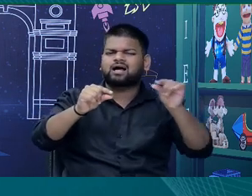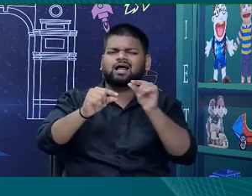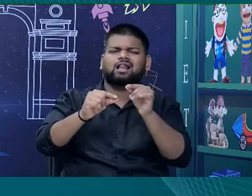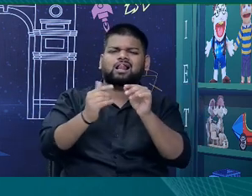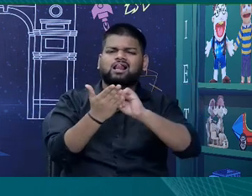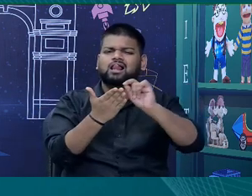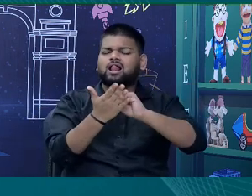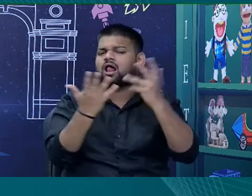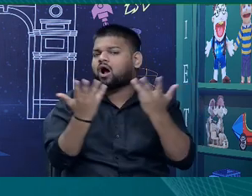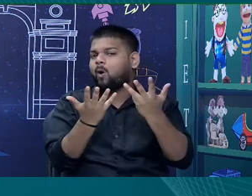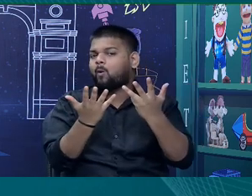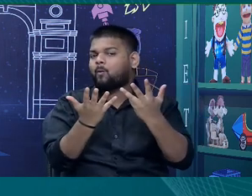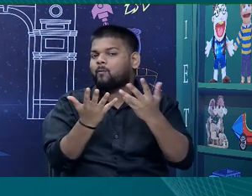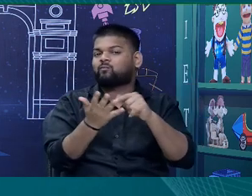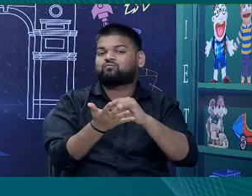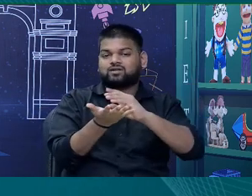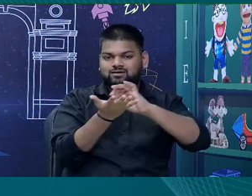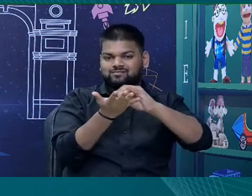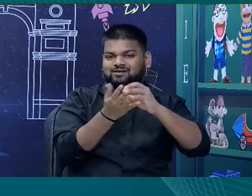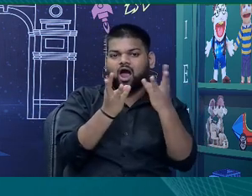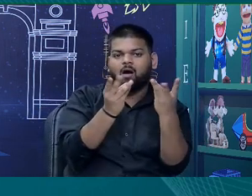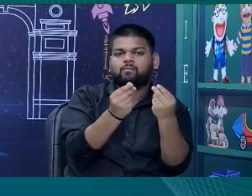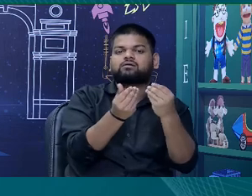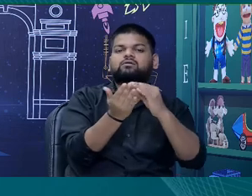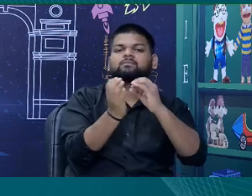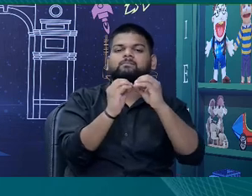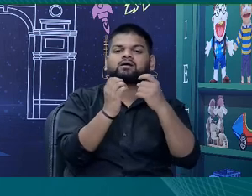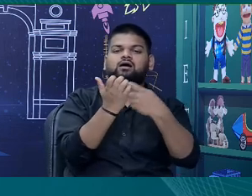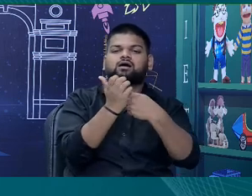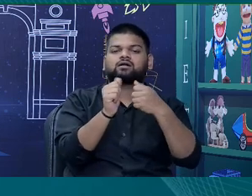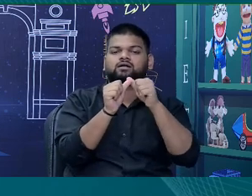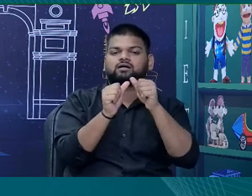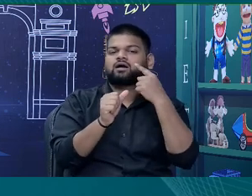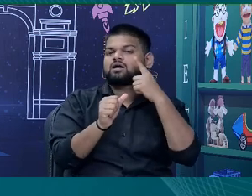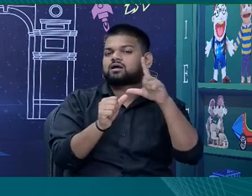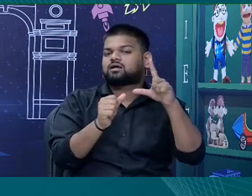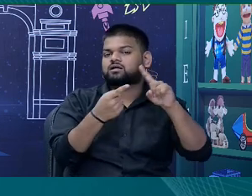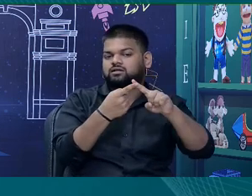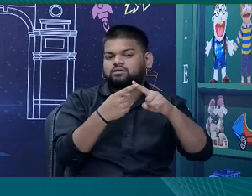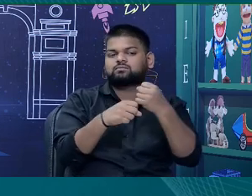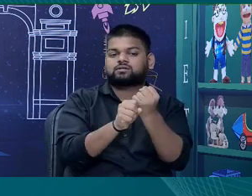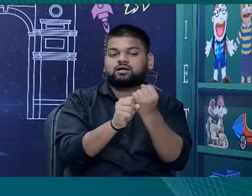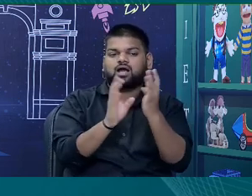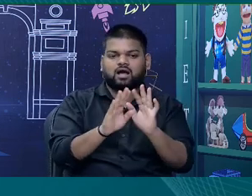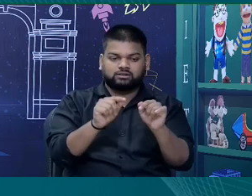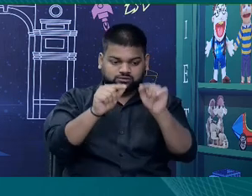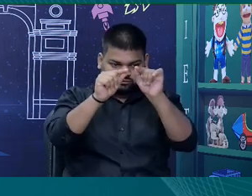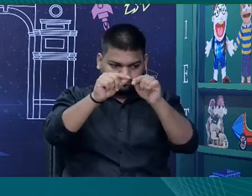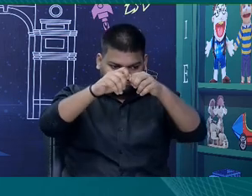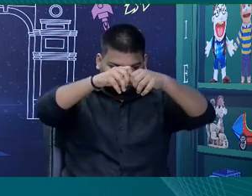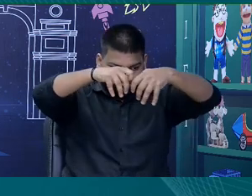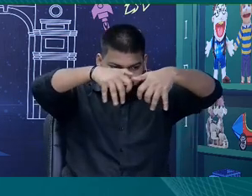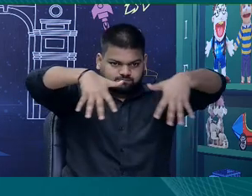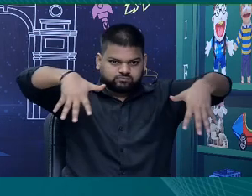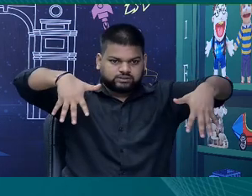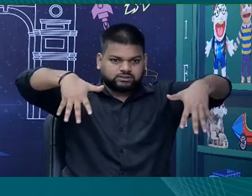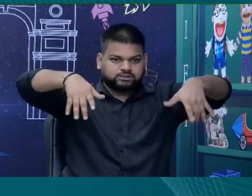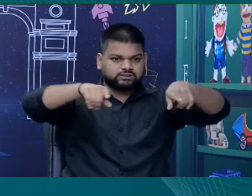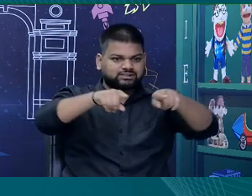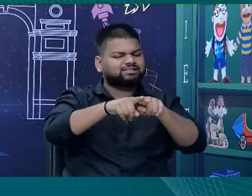के लिए सिंपल ग्रेट वन ब्रेन का उसे किया है इसमें भी आप देखेंगे तो वो जो लेवल्स हमने बात की थी एक्सप्रेशंस को टर्म्स में तोड़ना